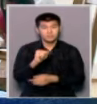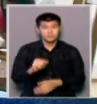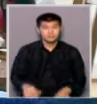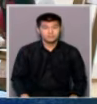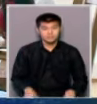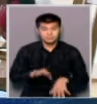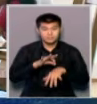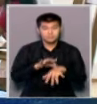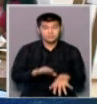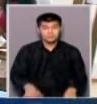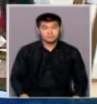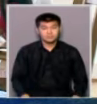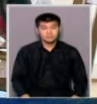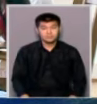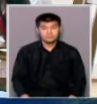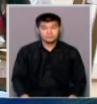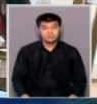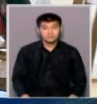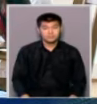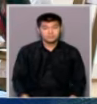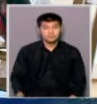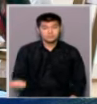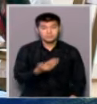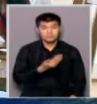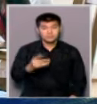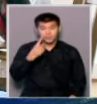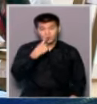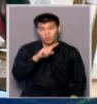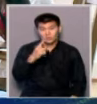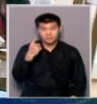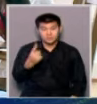жетістіктерге жетуде. Енді біздің мына